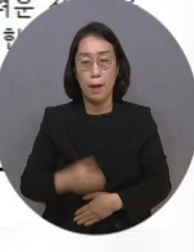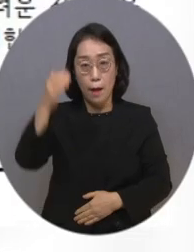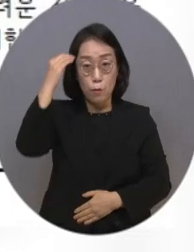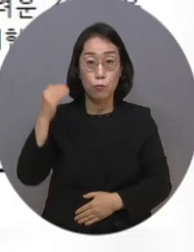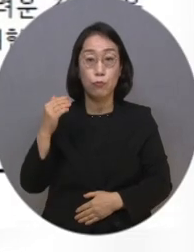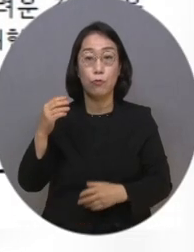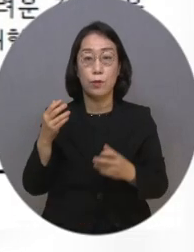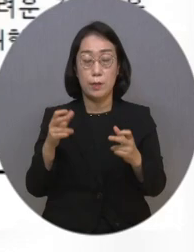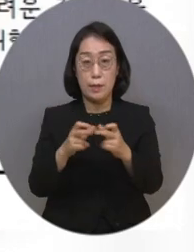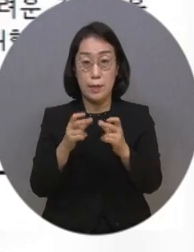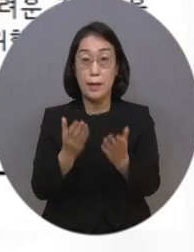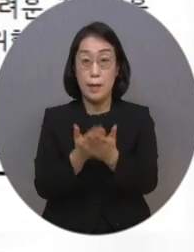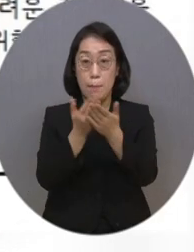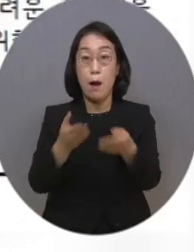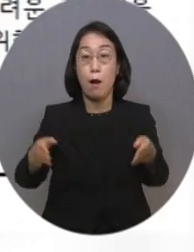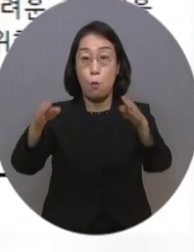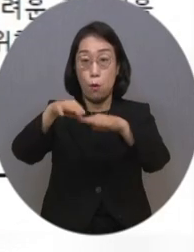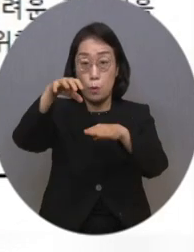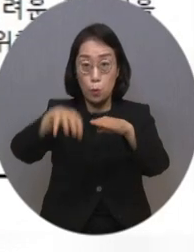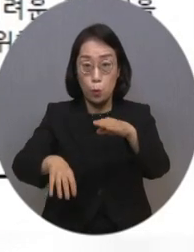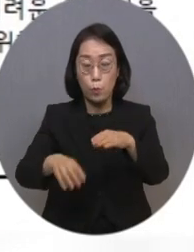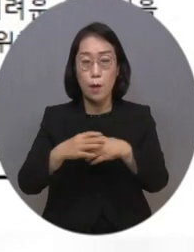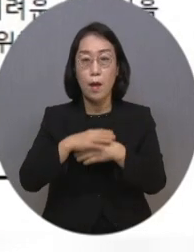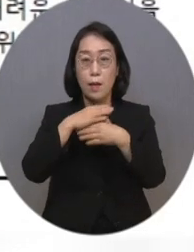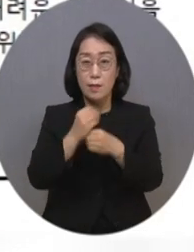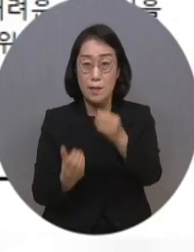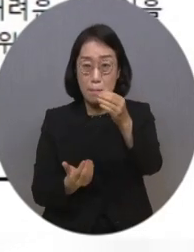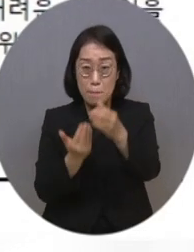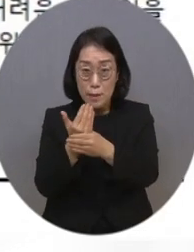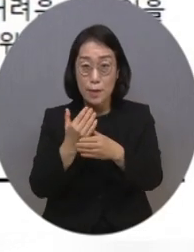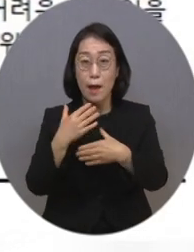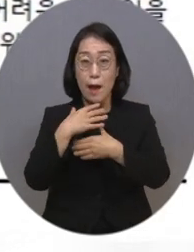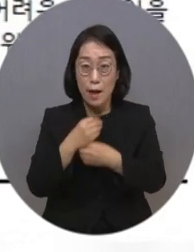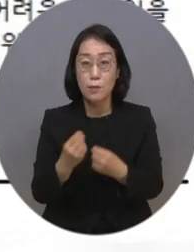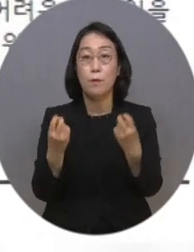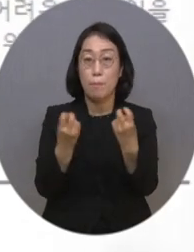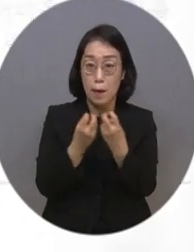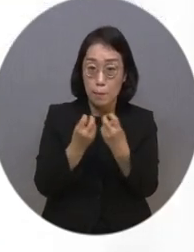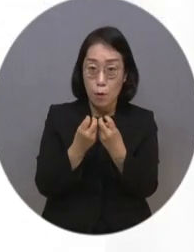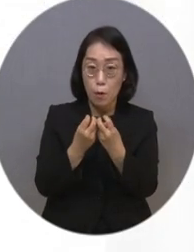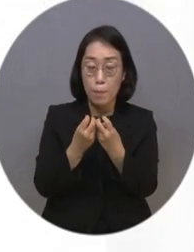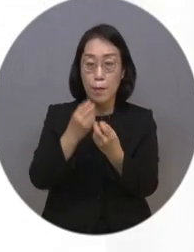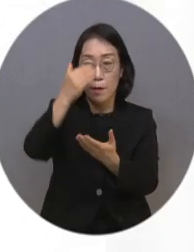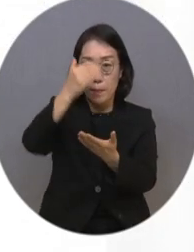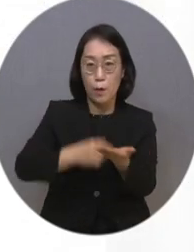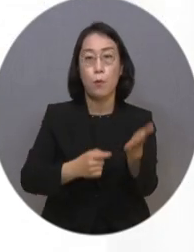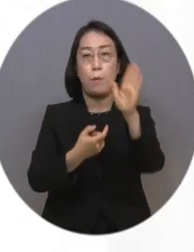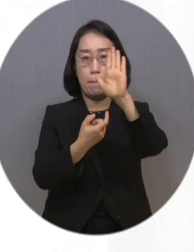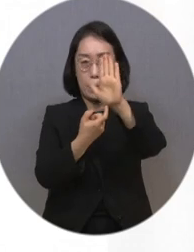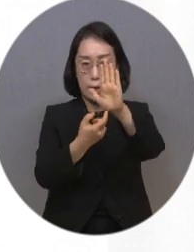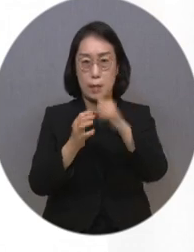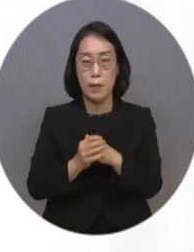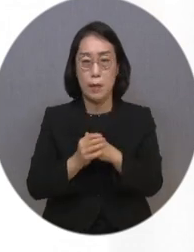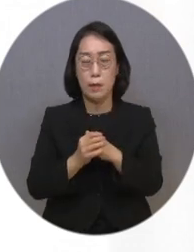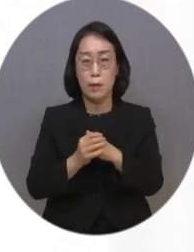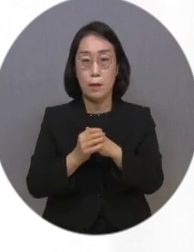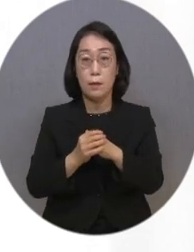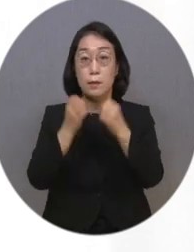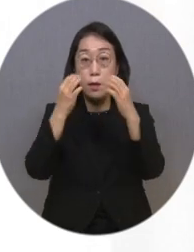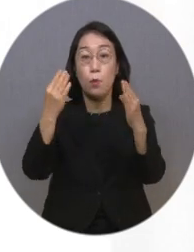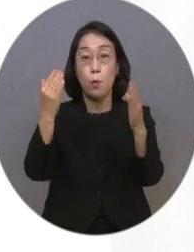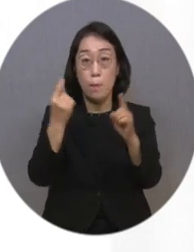한국장애인개발원이 장애유형별 재난안전 가이드북 개정반을 공개했습니다 이번에 보급하는 가이드북